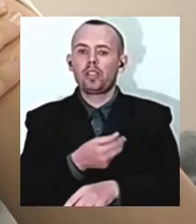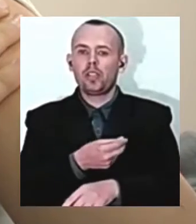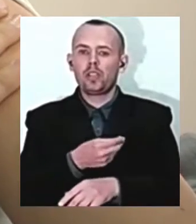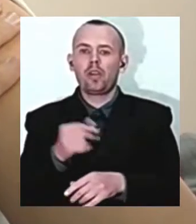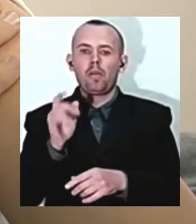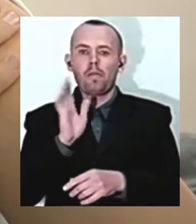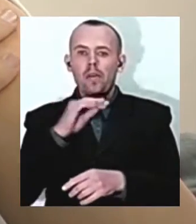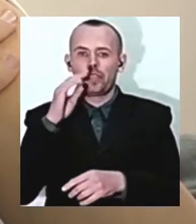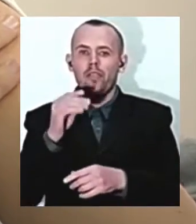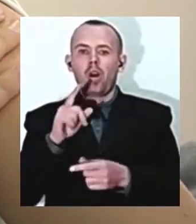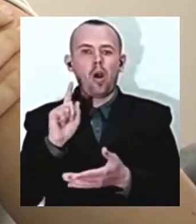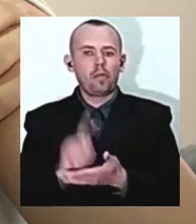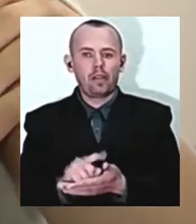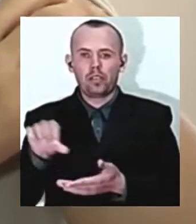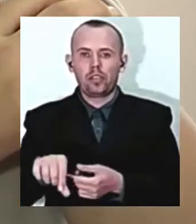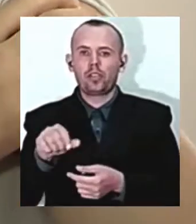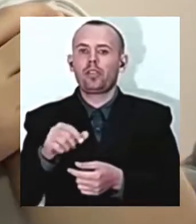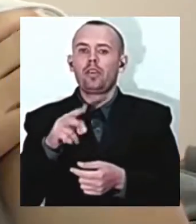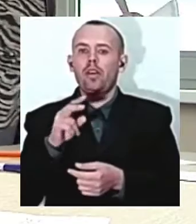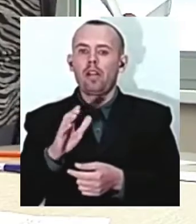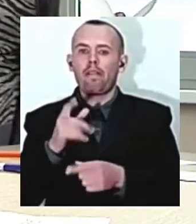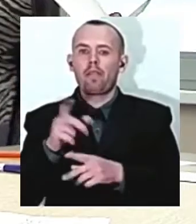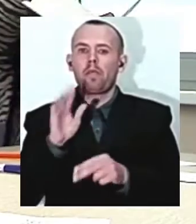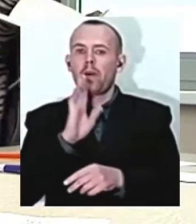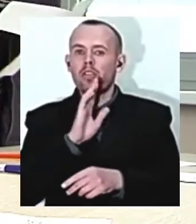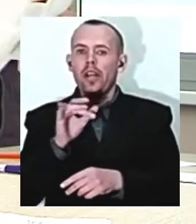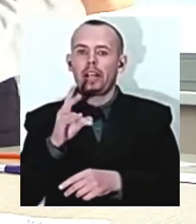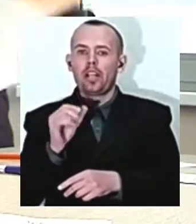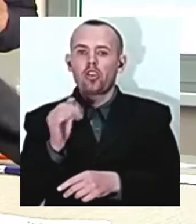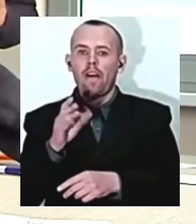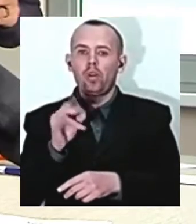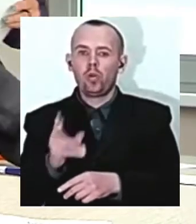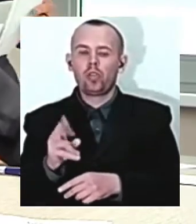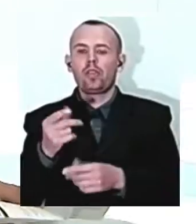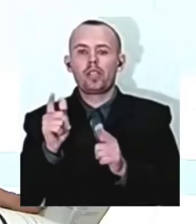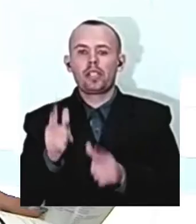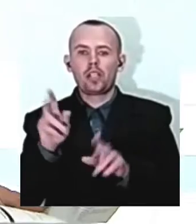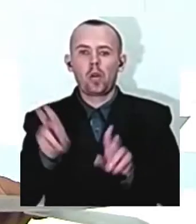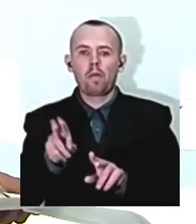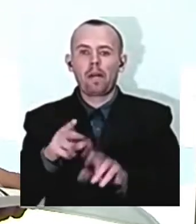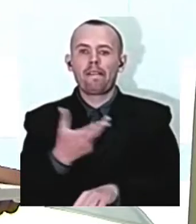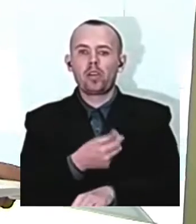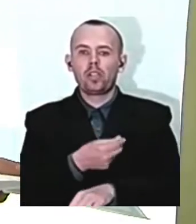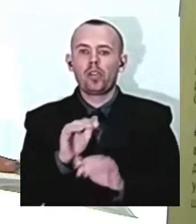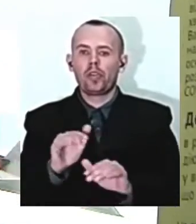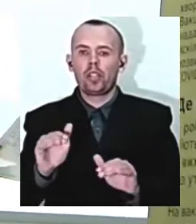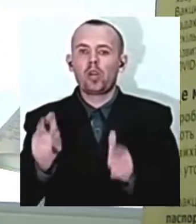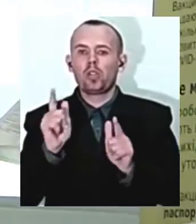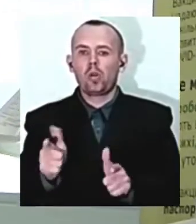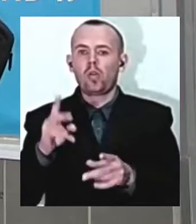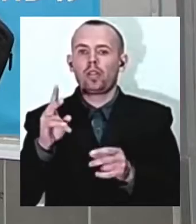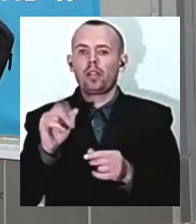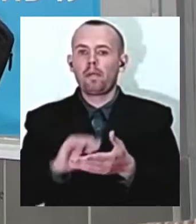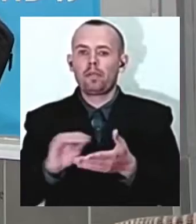З Левом була його мати Ірина Шавлюк. Згідно з правилами вакцинації дітей, згоду написали обоє – і мати, і